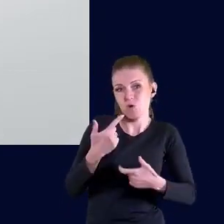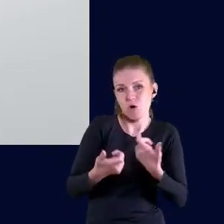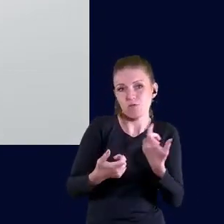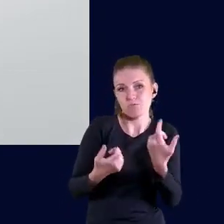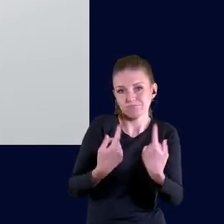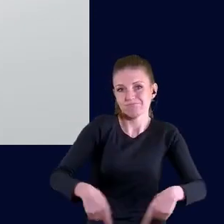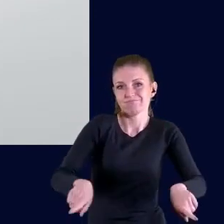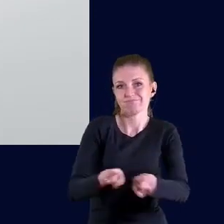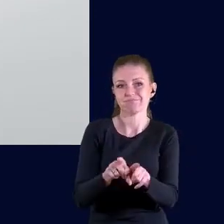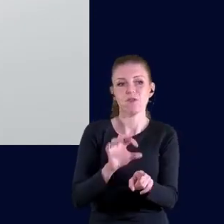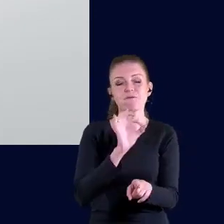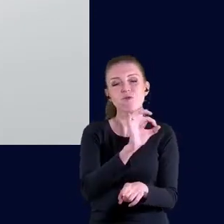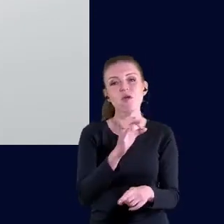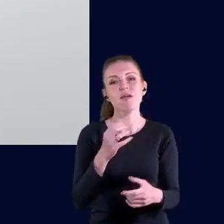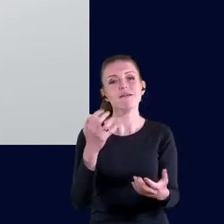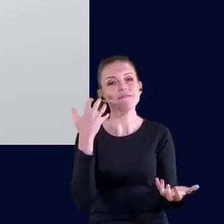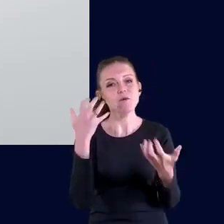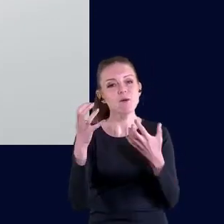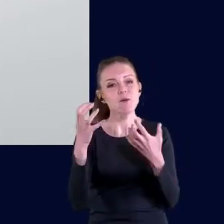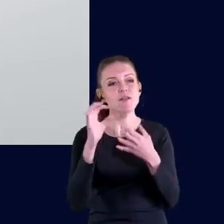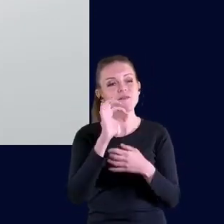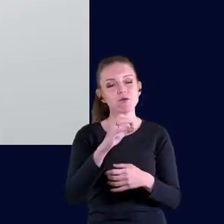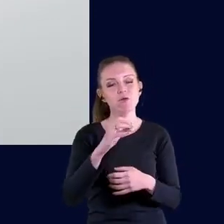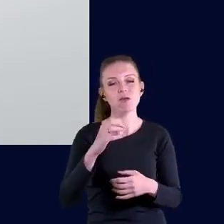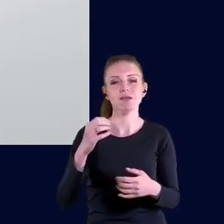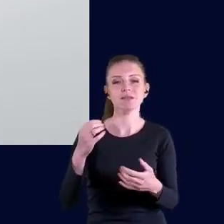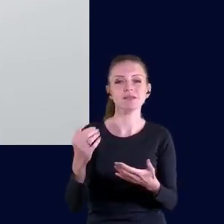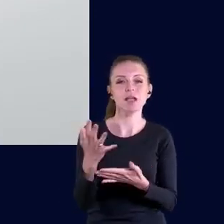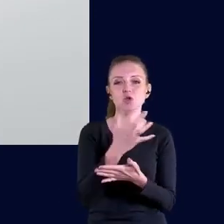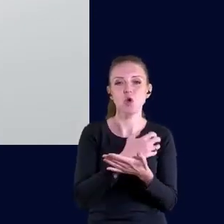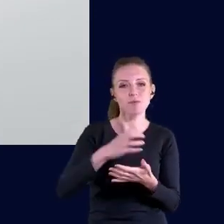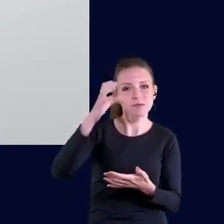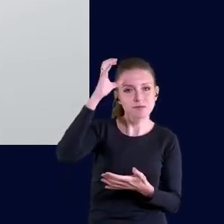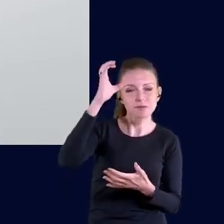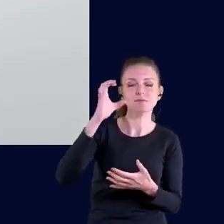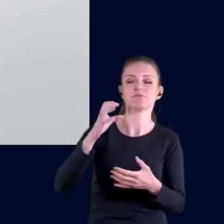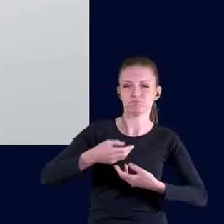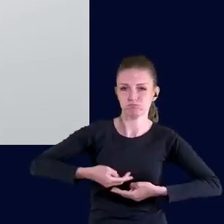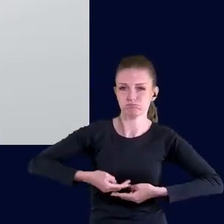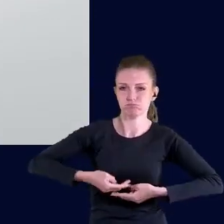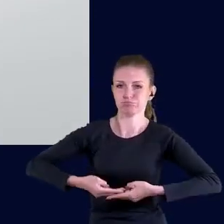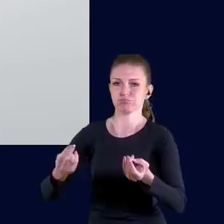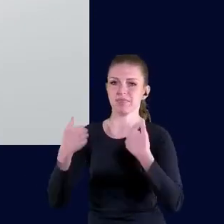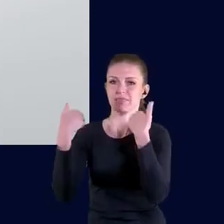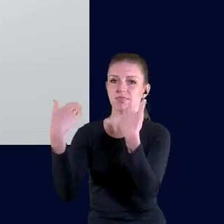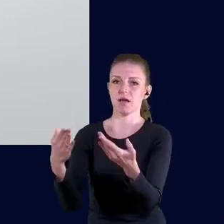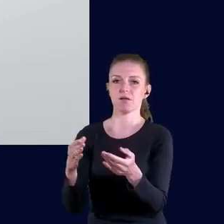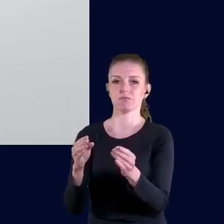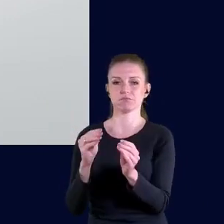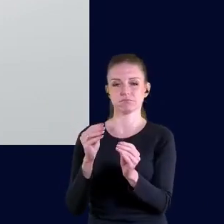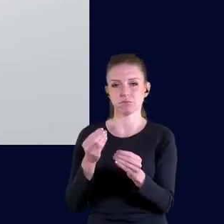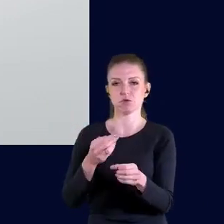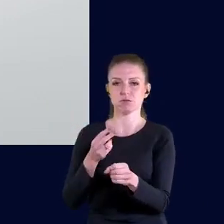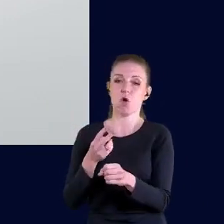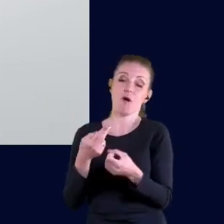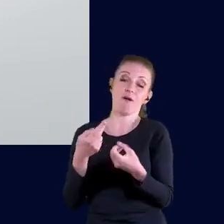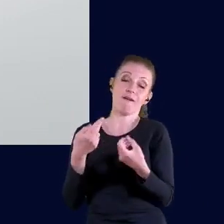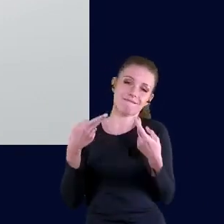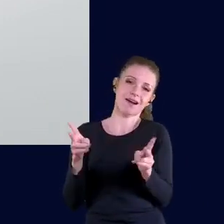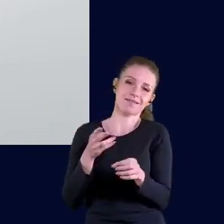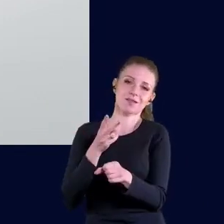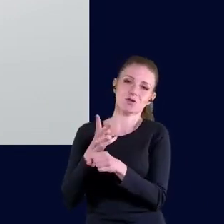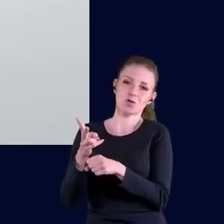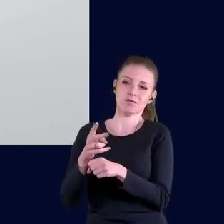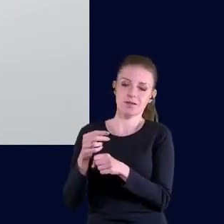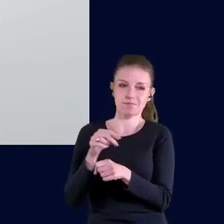swojej pracy czy otrzymujemy bezpośrednio temacie po zakończonym szkoleniu to pozytywne opinie